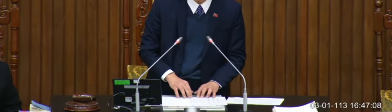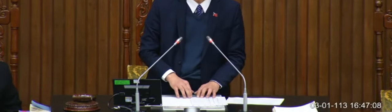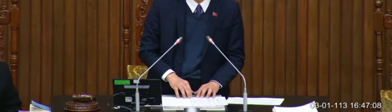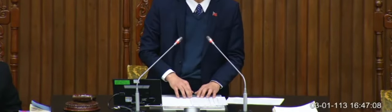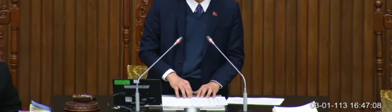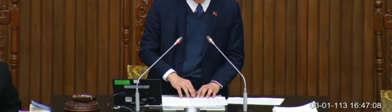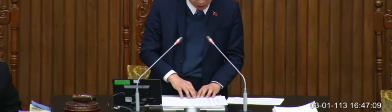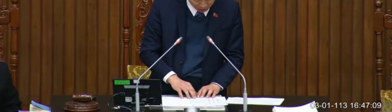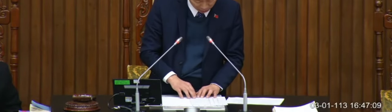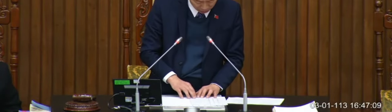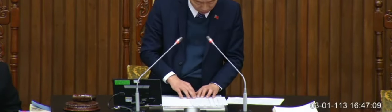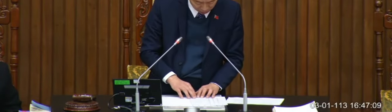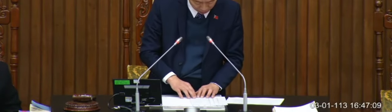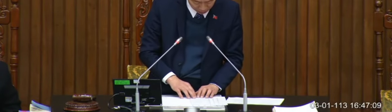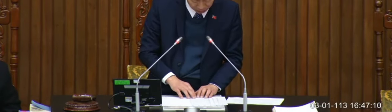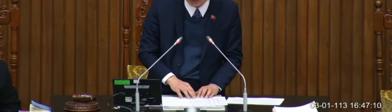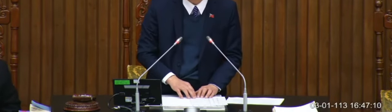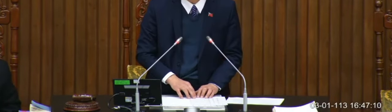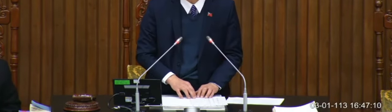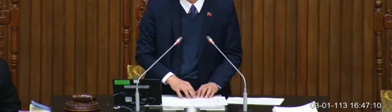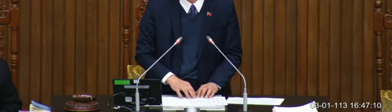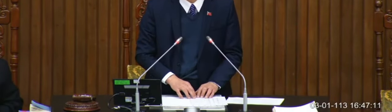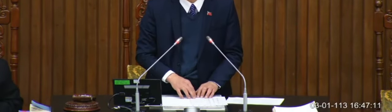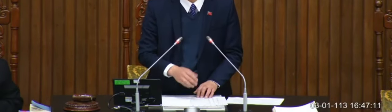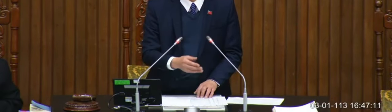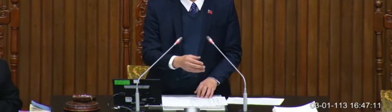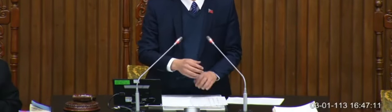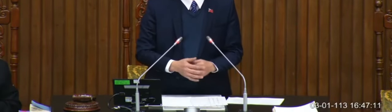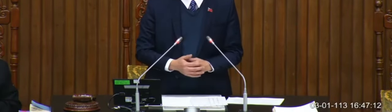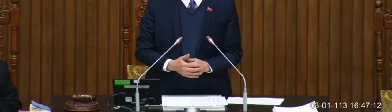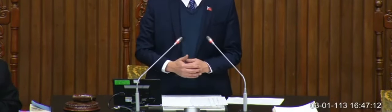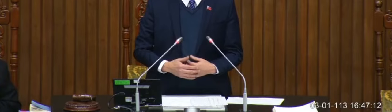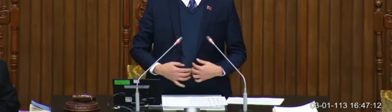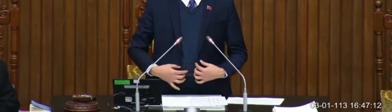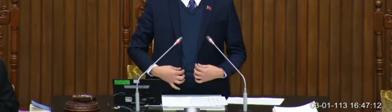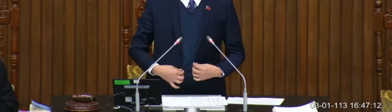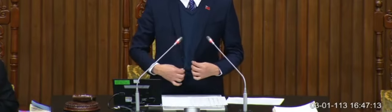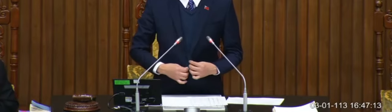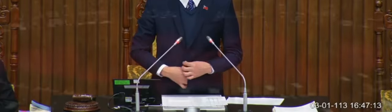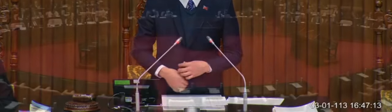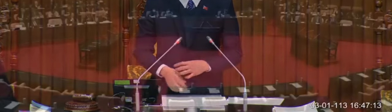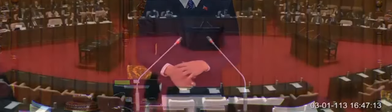请登记第30号郭委员玉琴，请咨询。